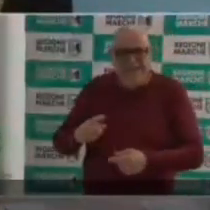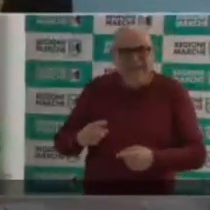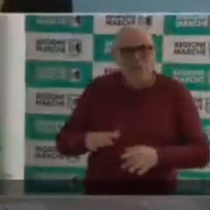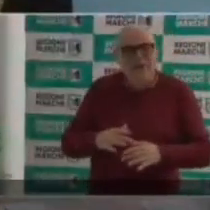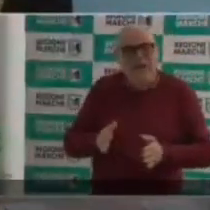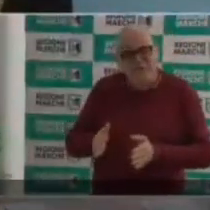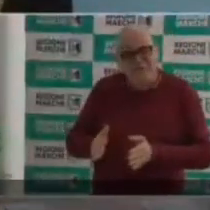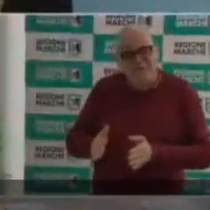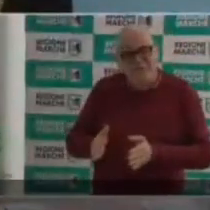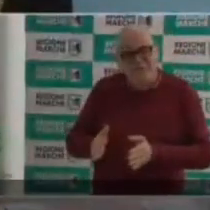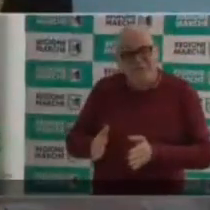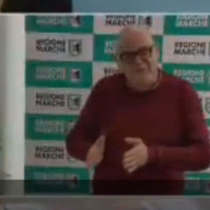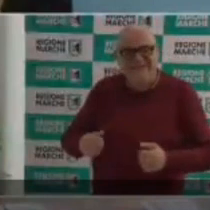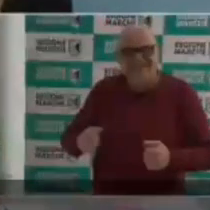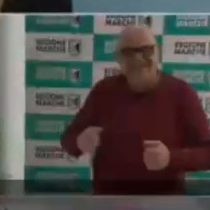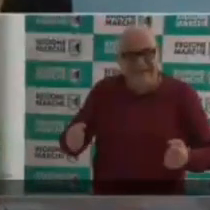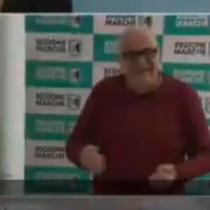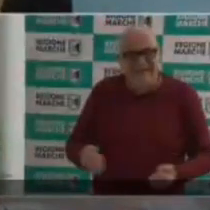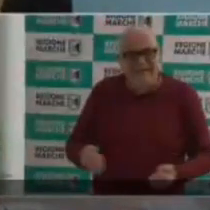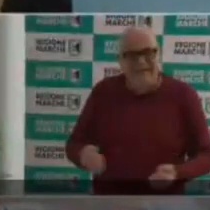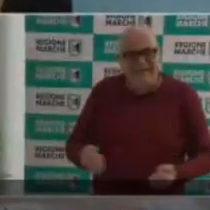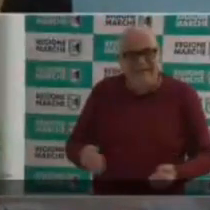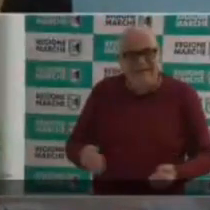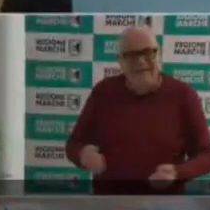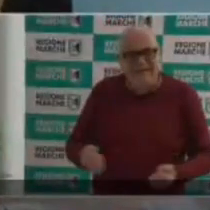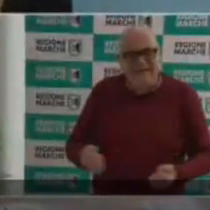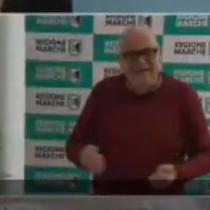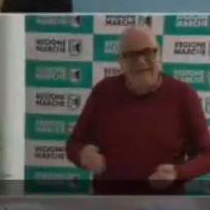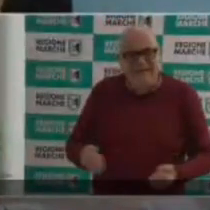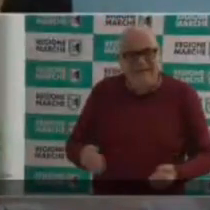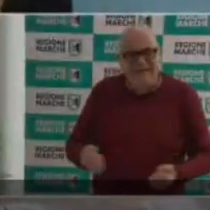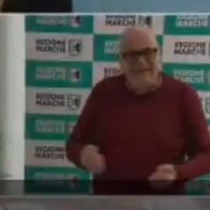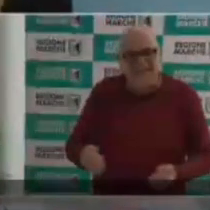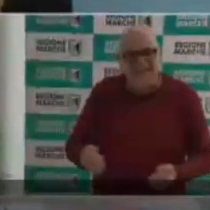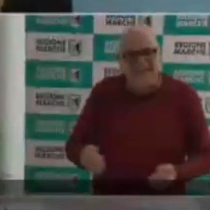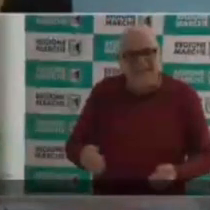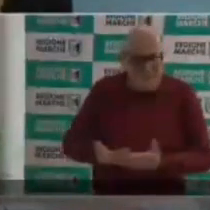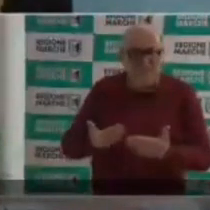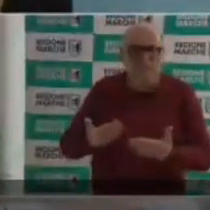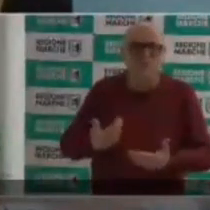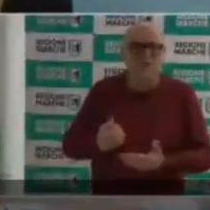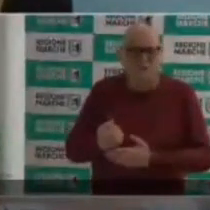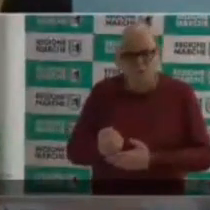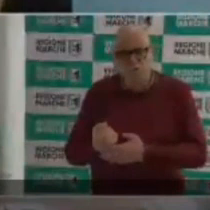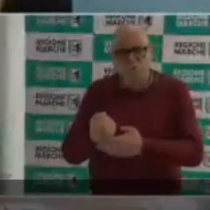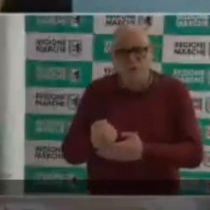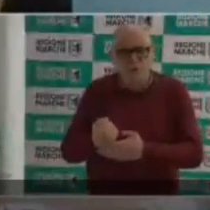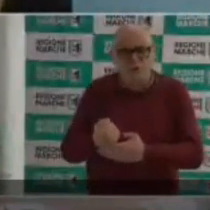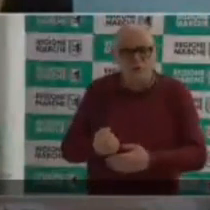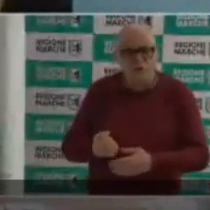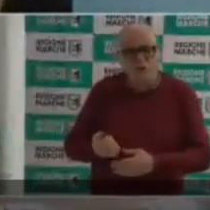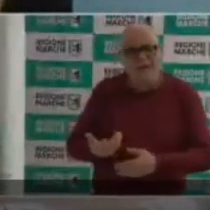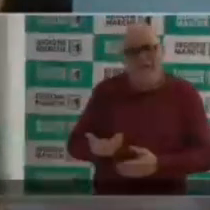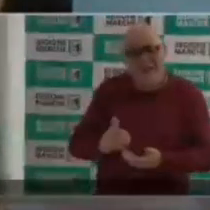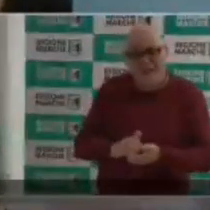le realtà che sono in questa. Così abbiamo fatto, poi abbiamo dato supporto alla progettazione a queste 14 grandi